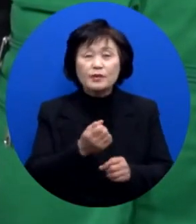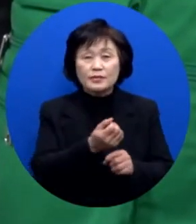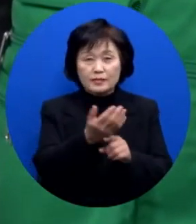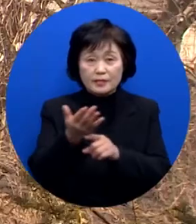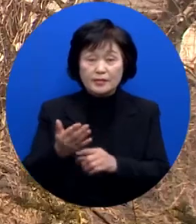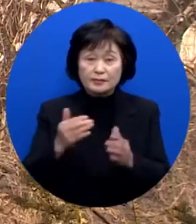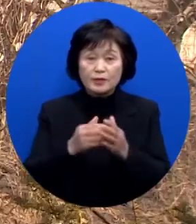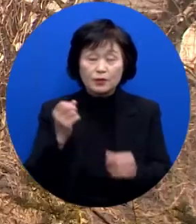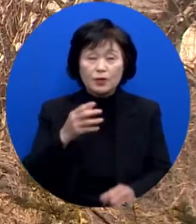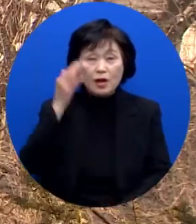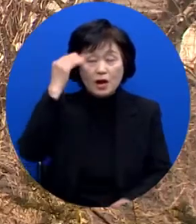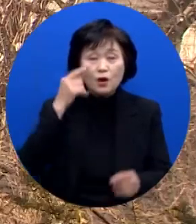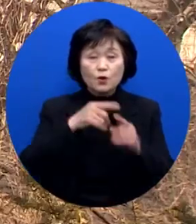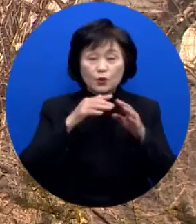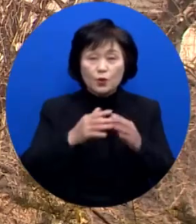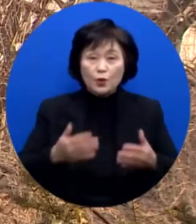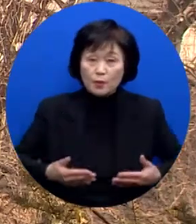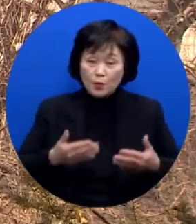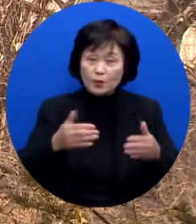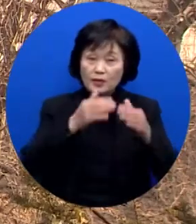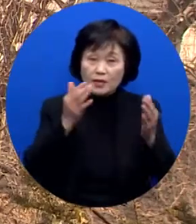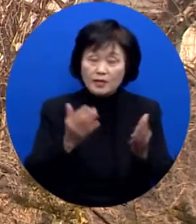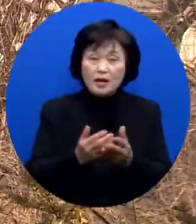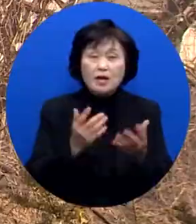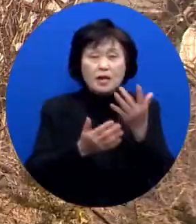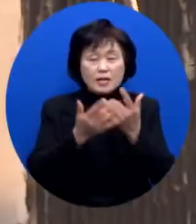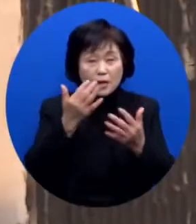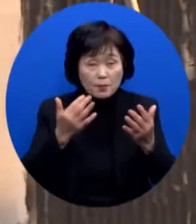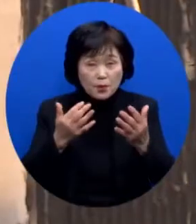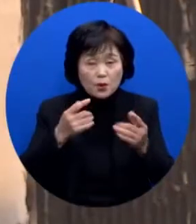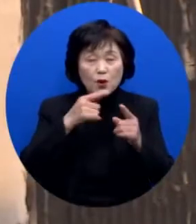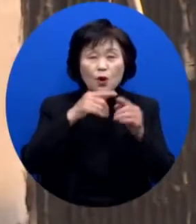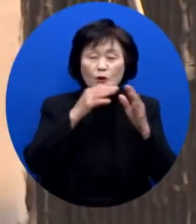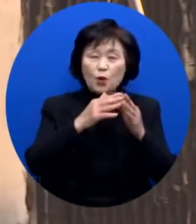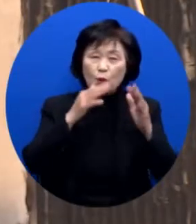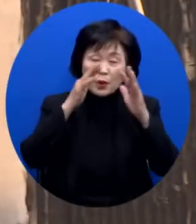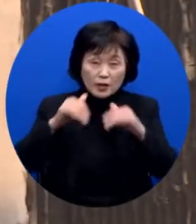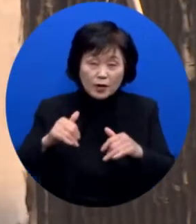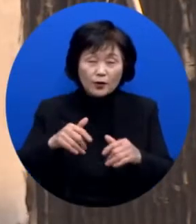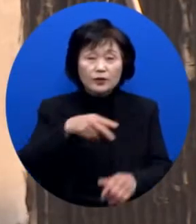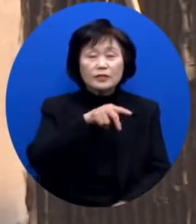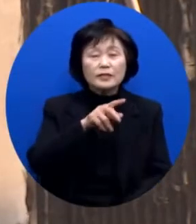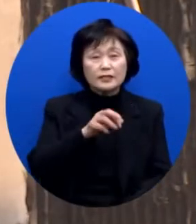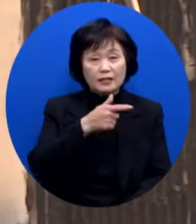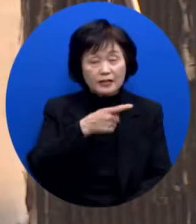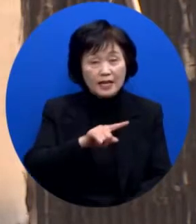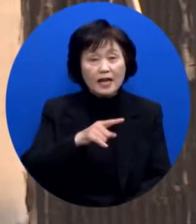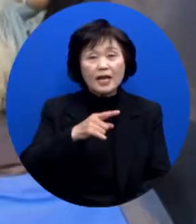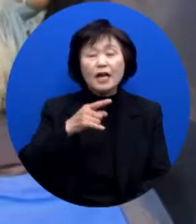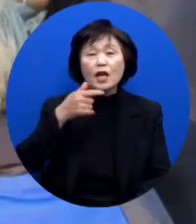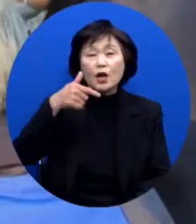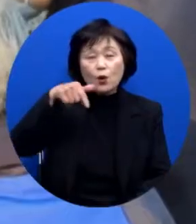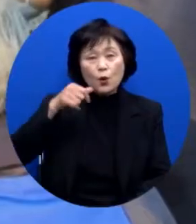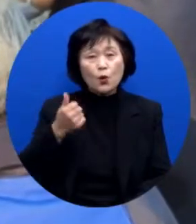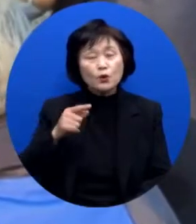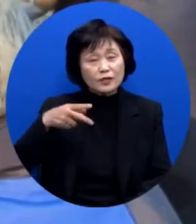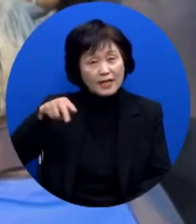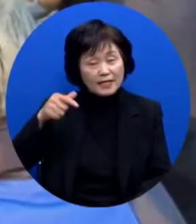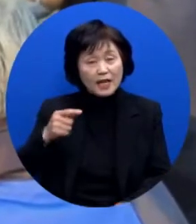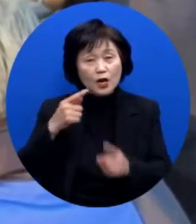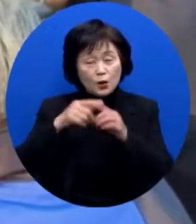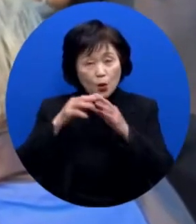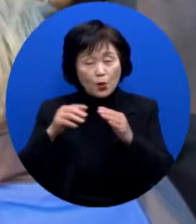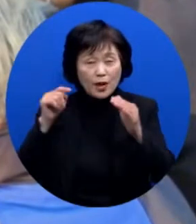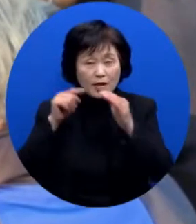또한 한국교회 봉사단은 이번 산불로 예배당이 전소된 성내 교회와 호산나 교회를 찾아 회복을 위해